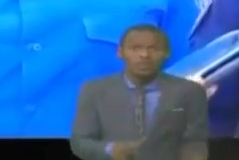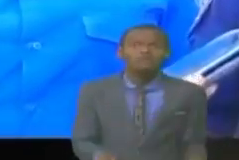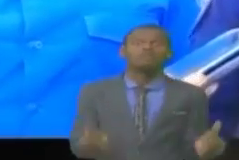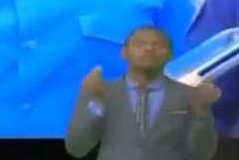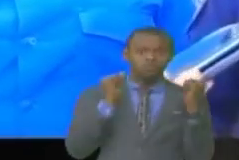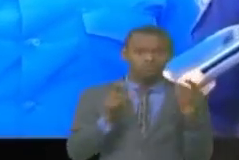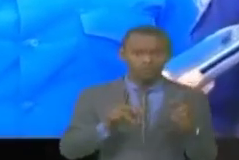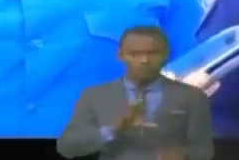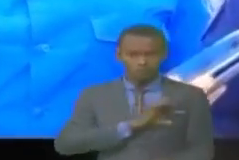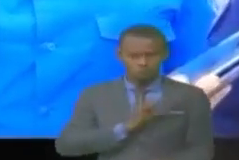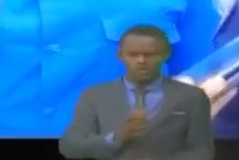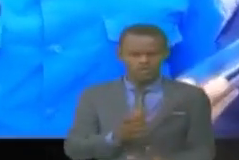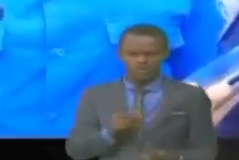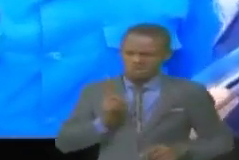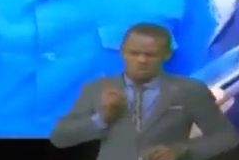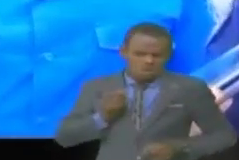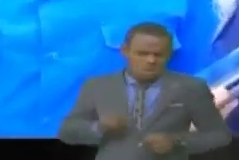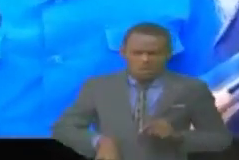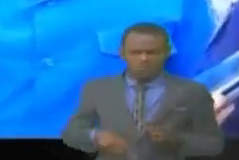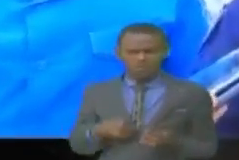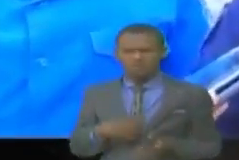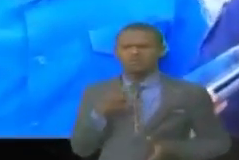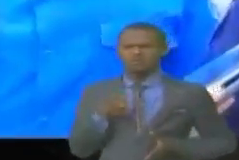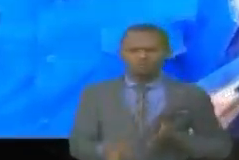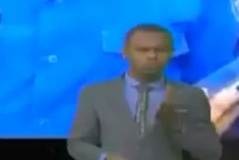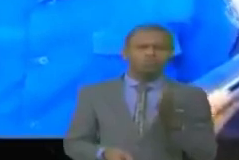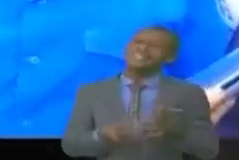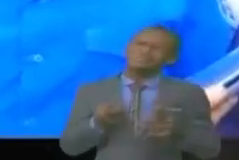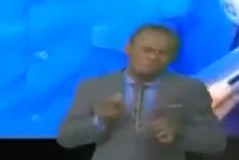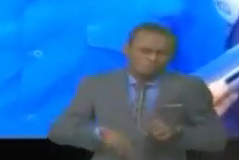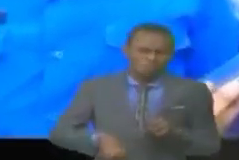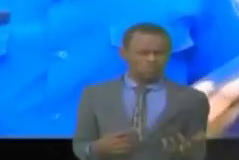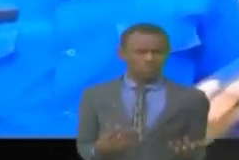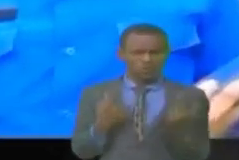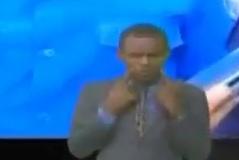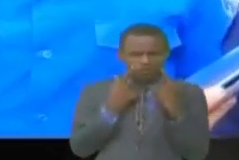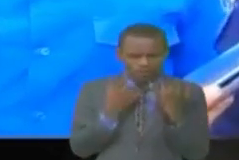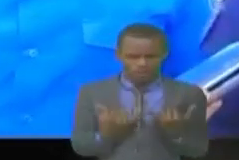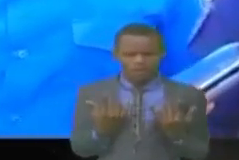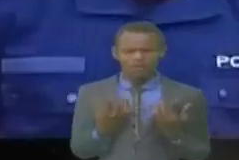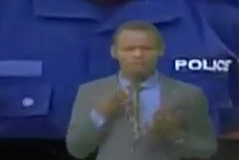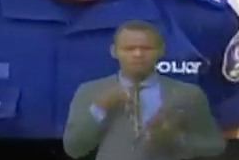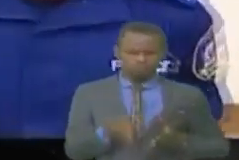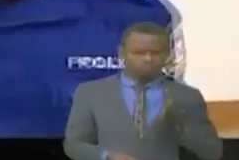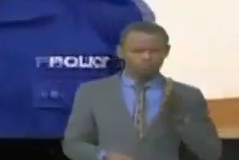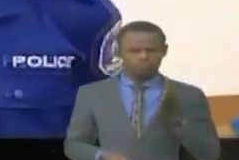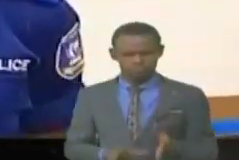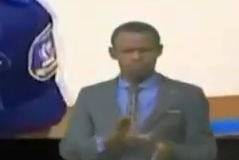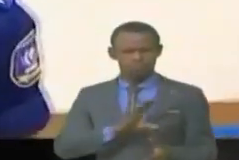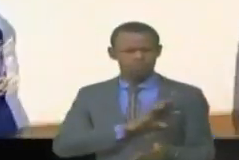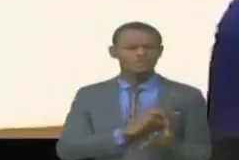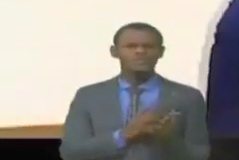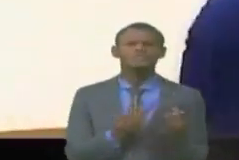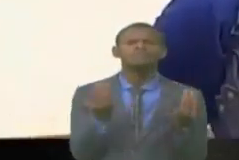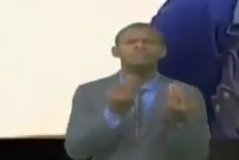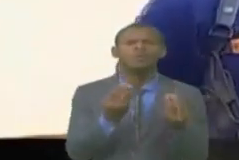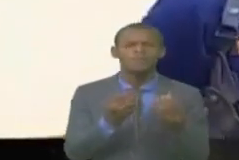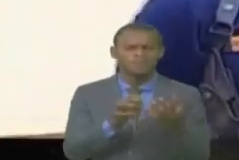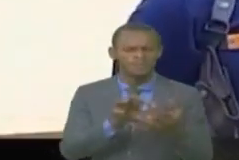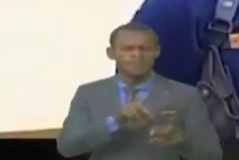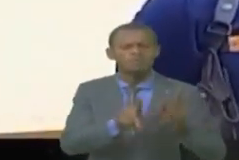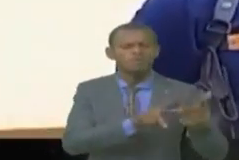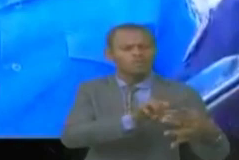de cet instant pour demander aux policiers de toujours entretenir de